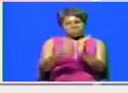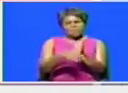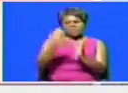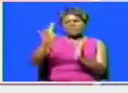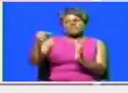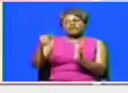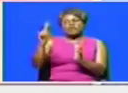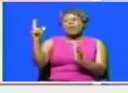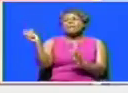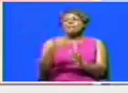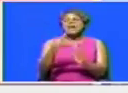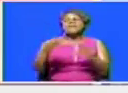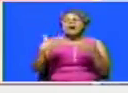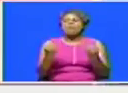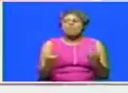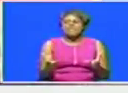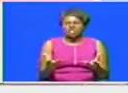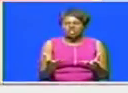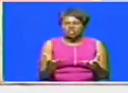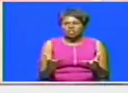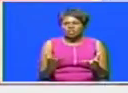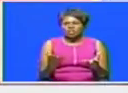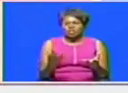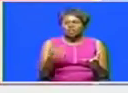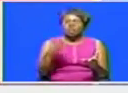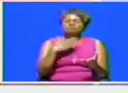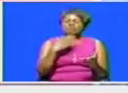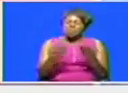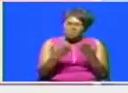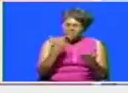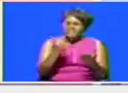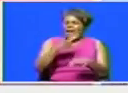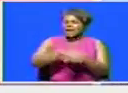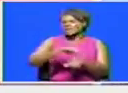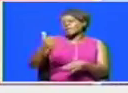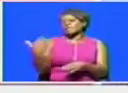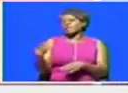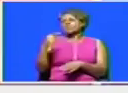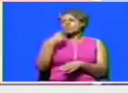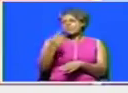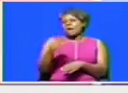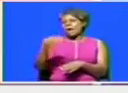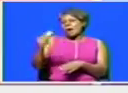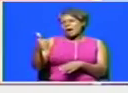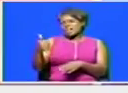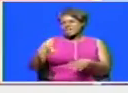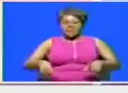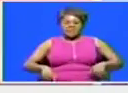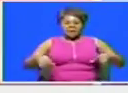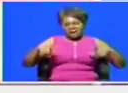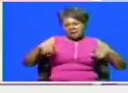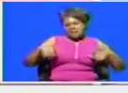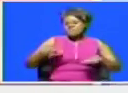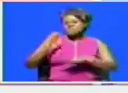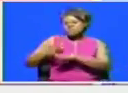mwezi ni pesa ngapi kila siku unaharibu? Kitu gani unafaa kuwa nayo ulikuwa unatamani kuwa nayo? Yeah. Alafu baadaye unasema mm-hmm. watu wengine wanaishi tu vitu na mimi